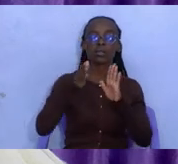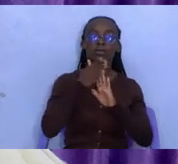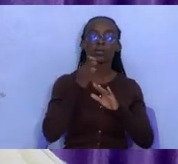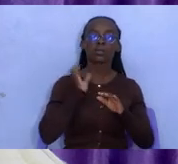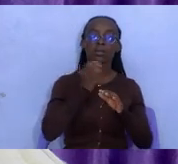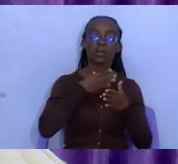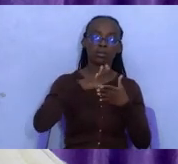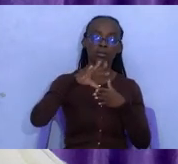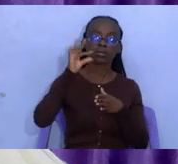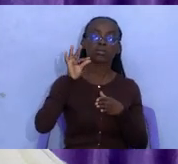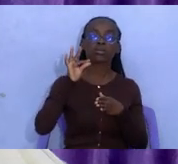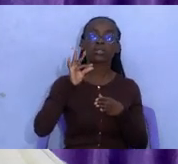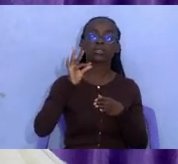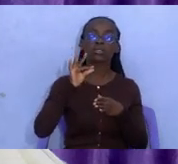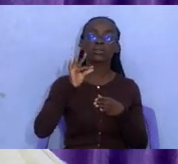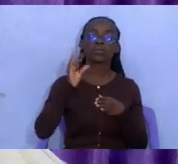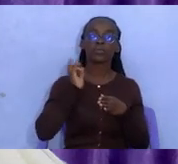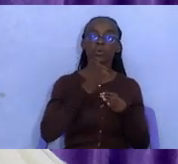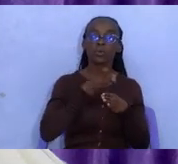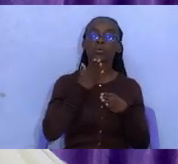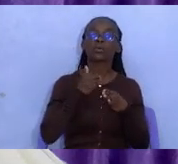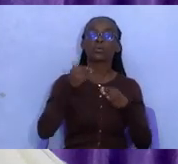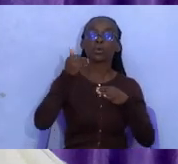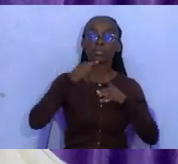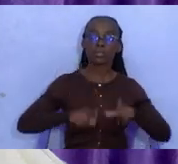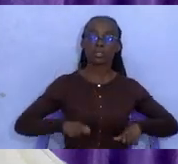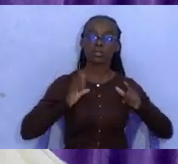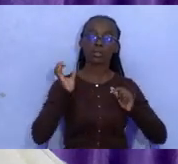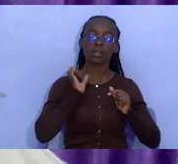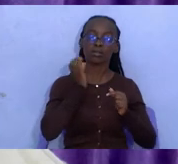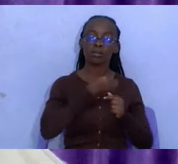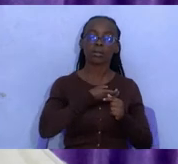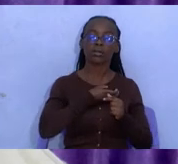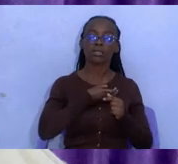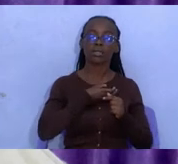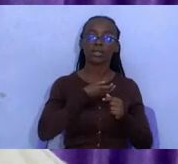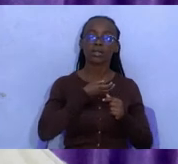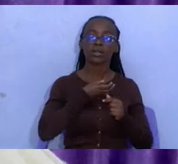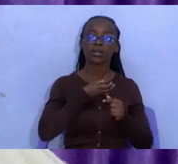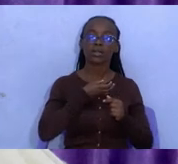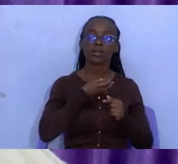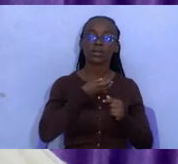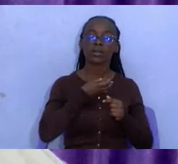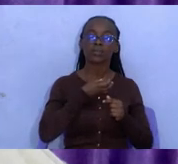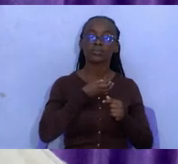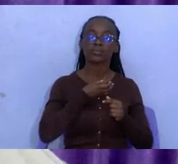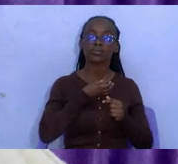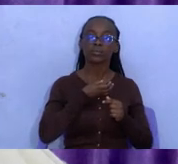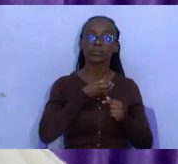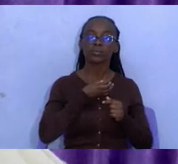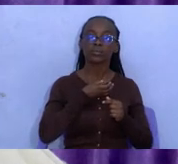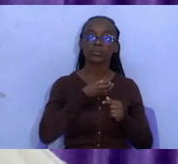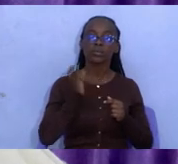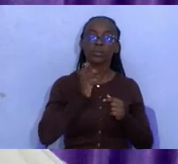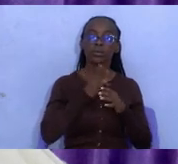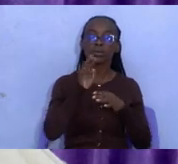oh God. We need you in our lives, oh God. Mwana shauku letu ni wewe. Wacha tukaone